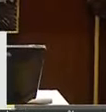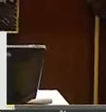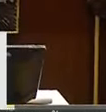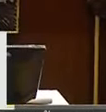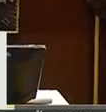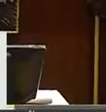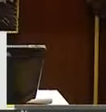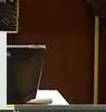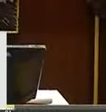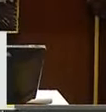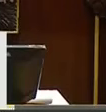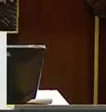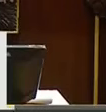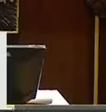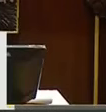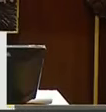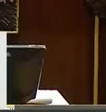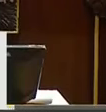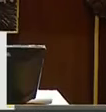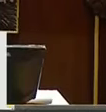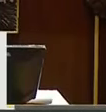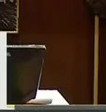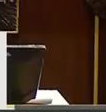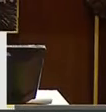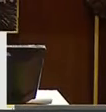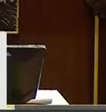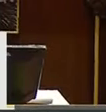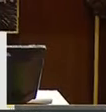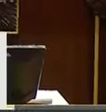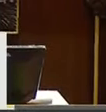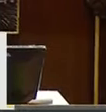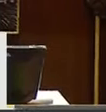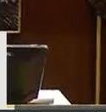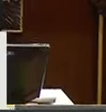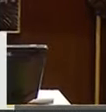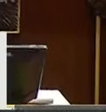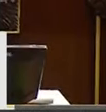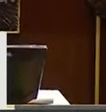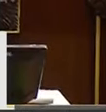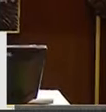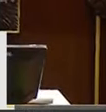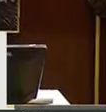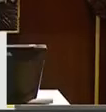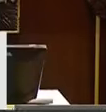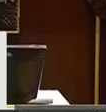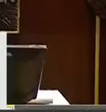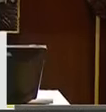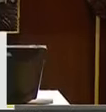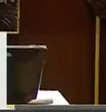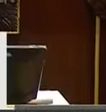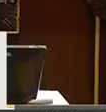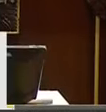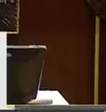รรณ นายธนาธรจึงรุ่งเรืองกิจครับ 131 นายชัยวัฒน์เป้าเปี่ยมทรั